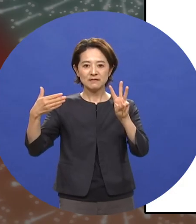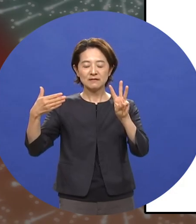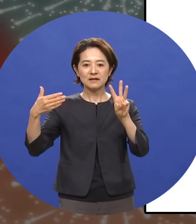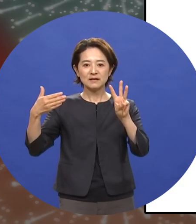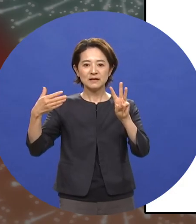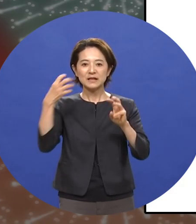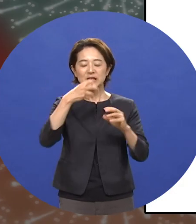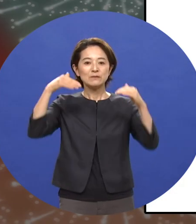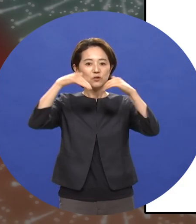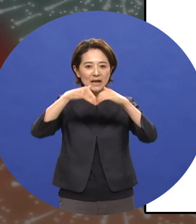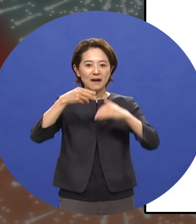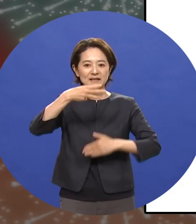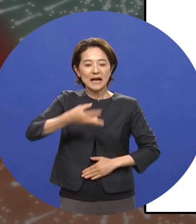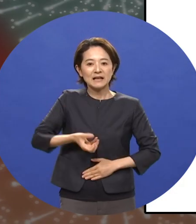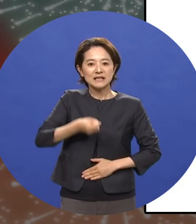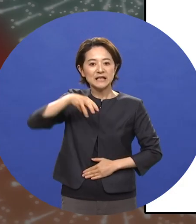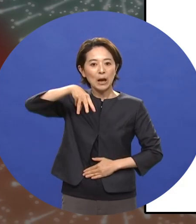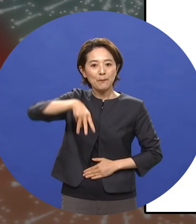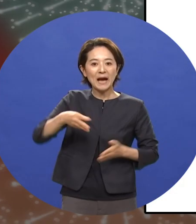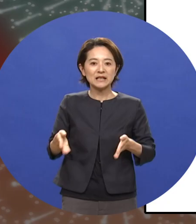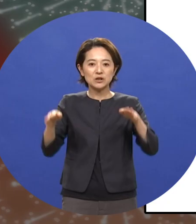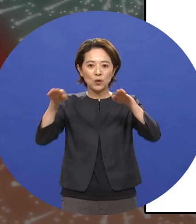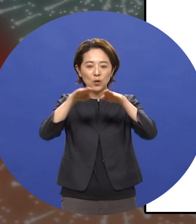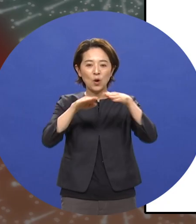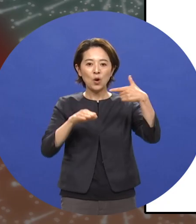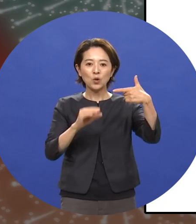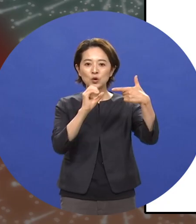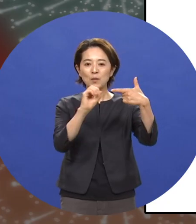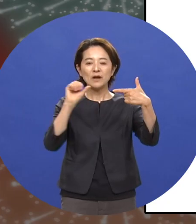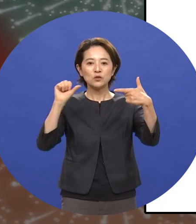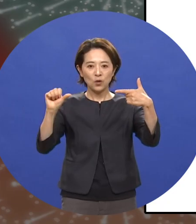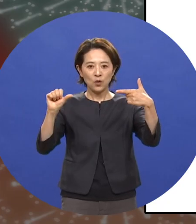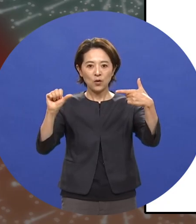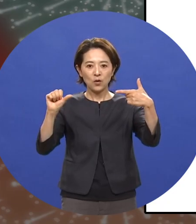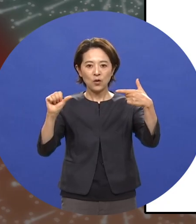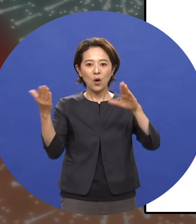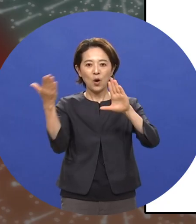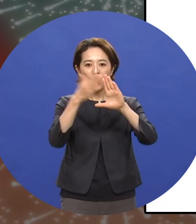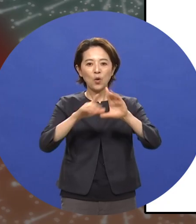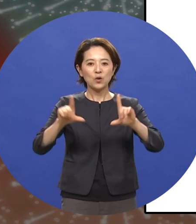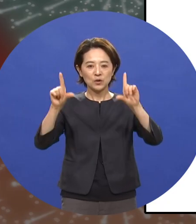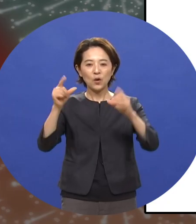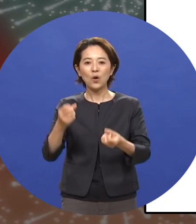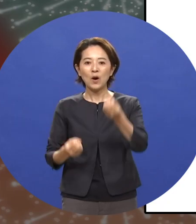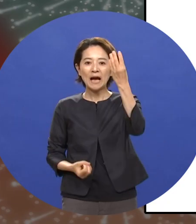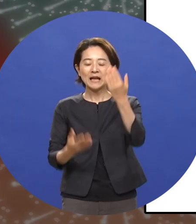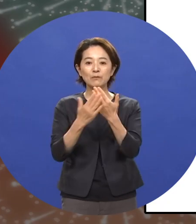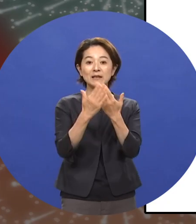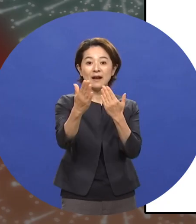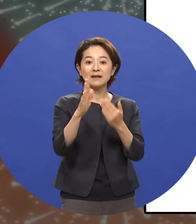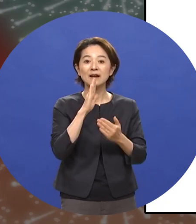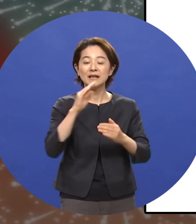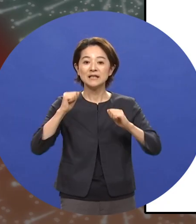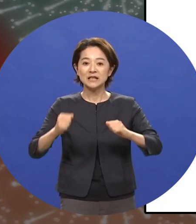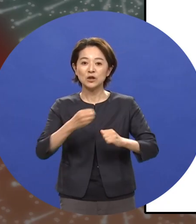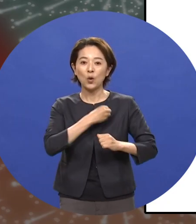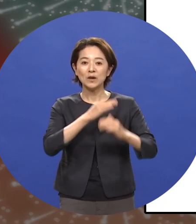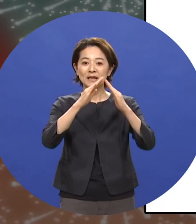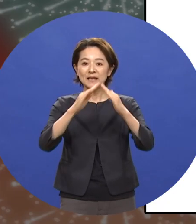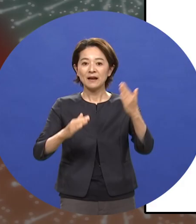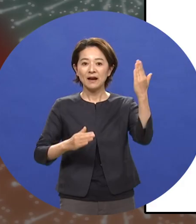29-33、渋谷三新マンション605号、高等花火大会実行委員会